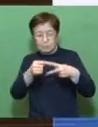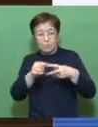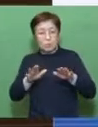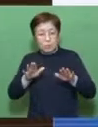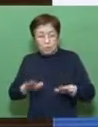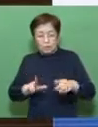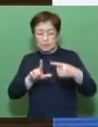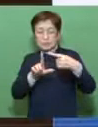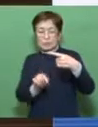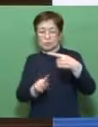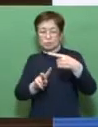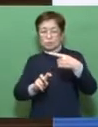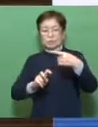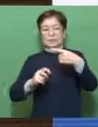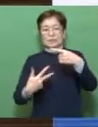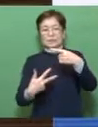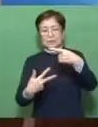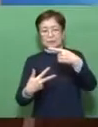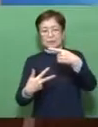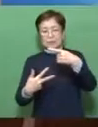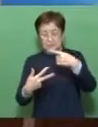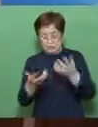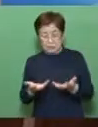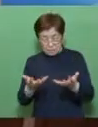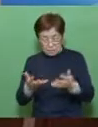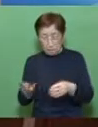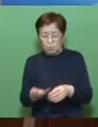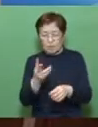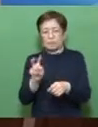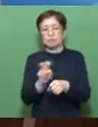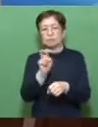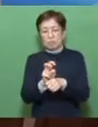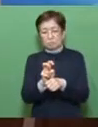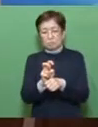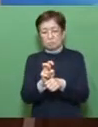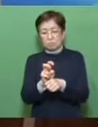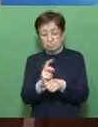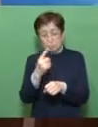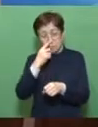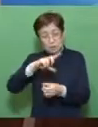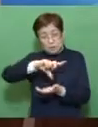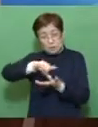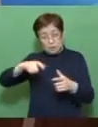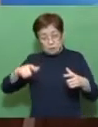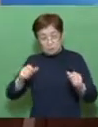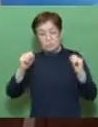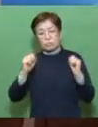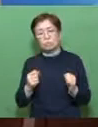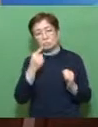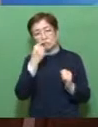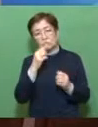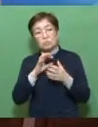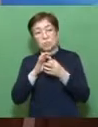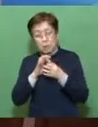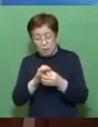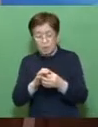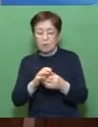に阪神大心災から20年被災地の私たちですのでこれからの